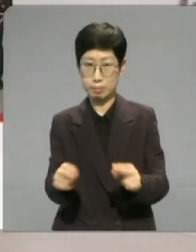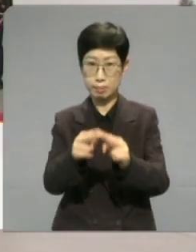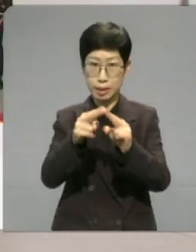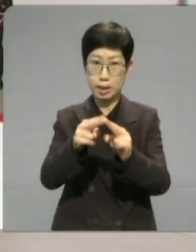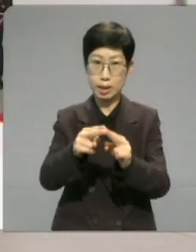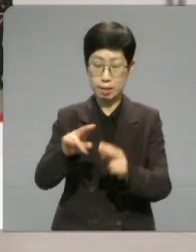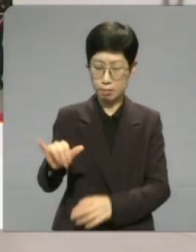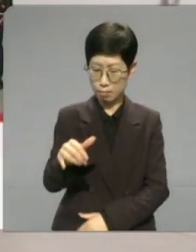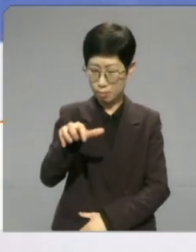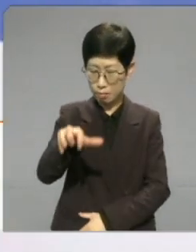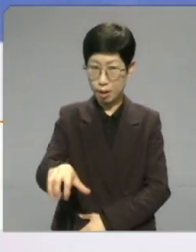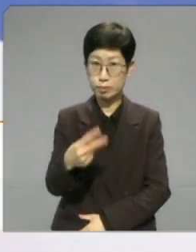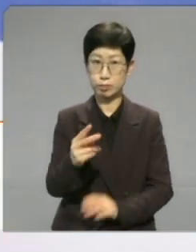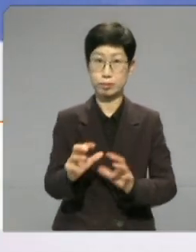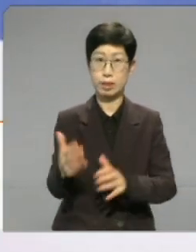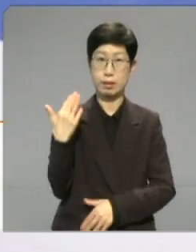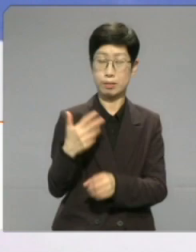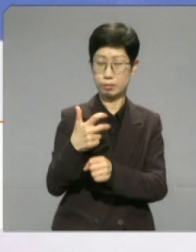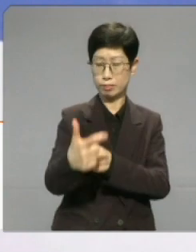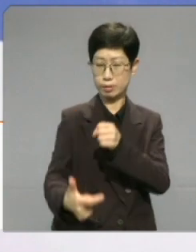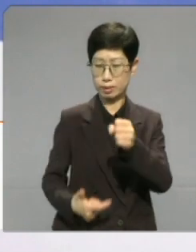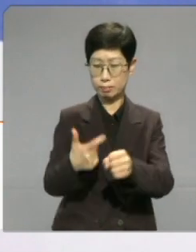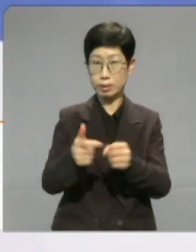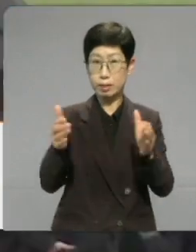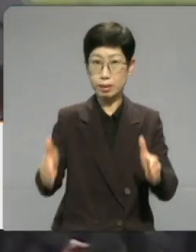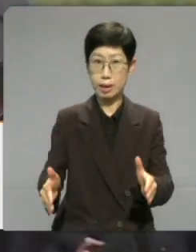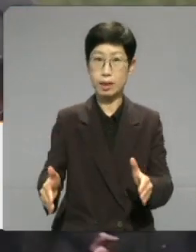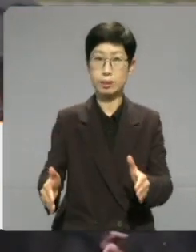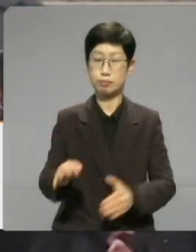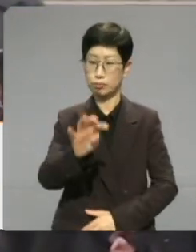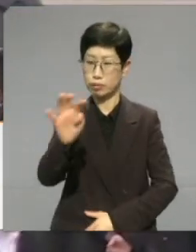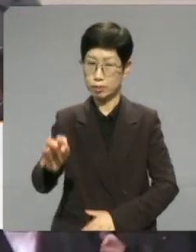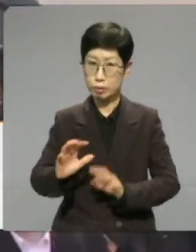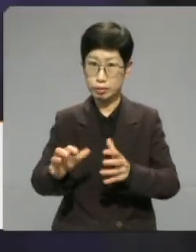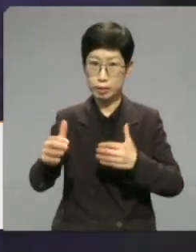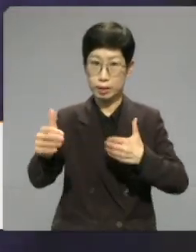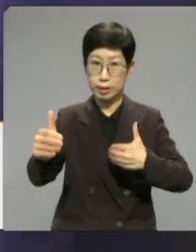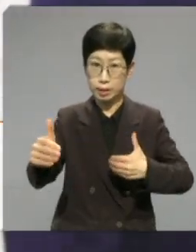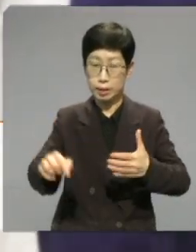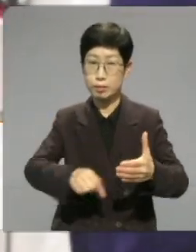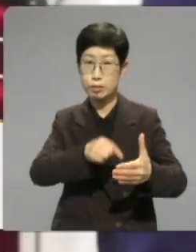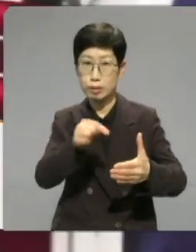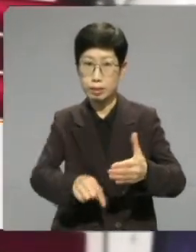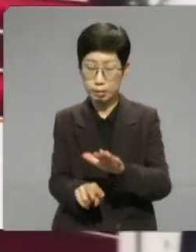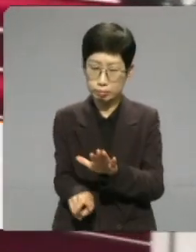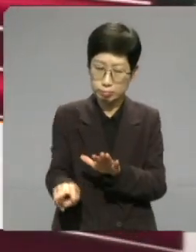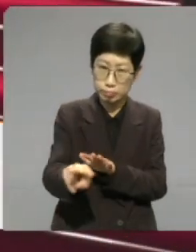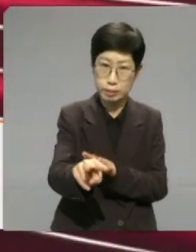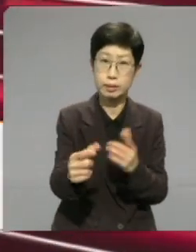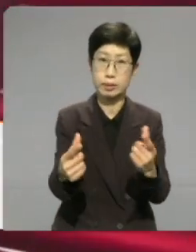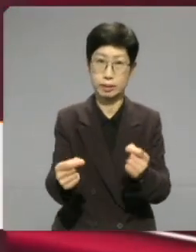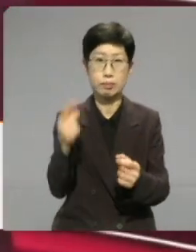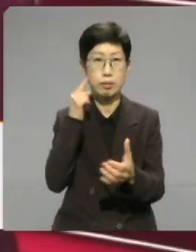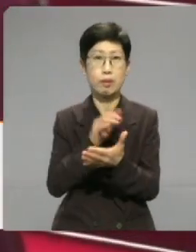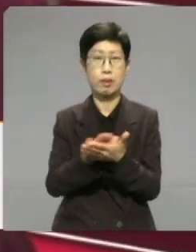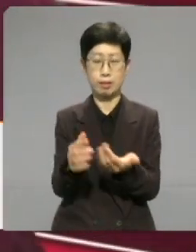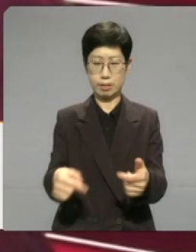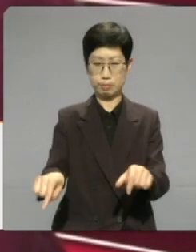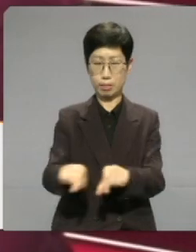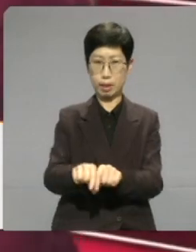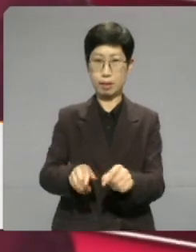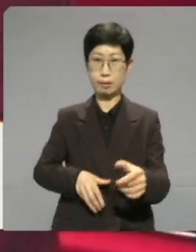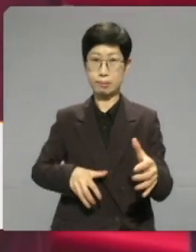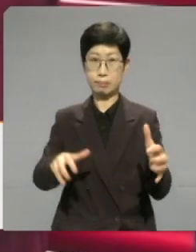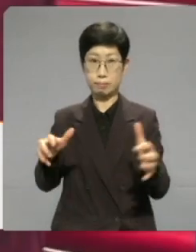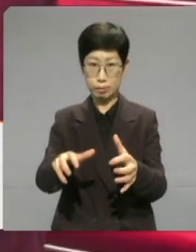공항에서 양국이 지난 60년간 중국과 주요 서방국 간 관계 중 선두에 있었으며 평화로운 공존과 상생